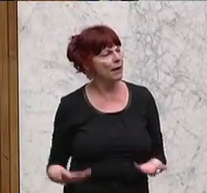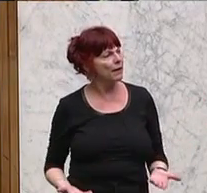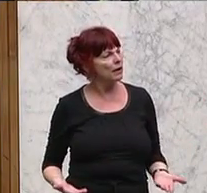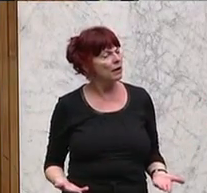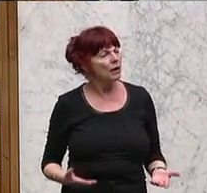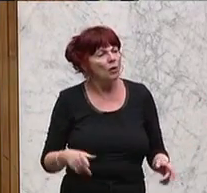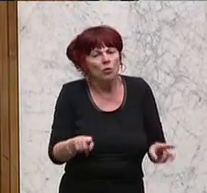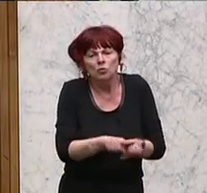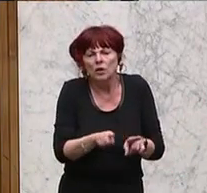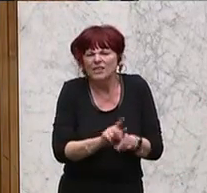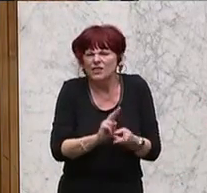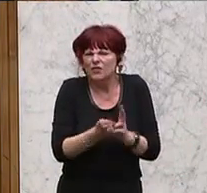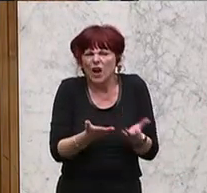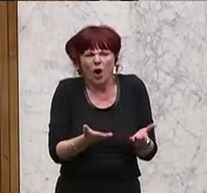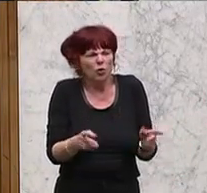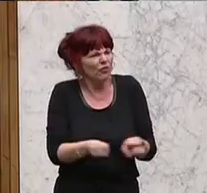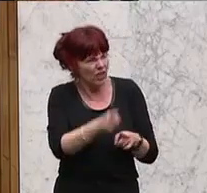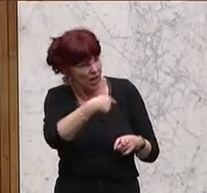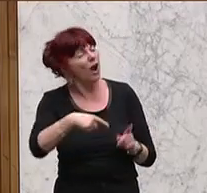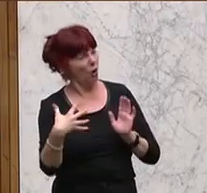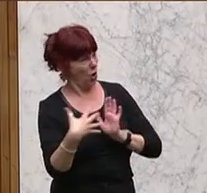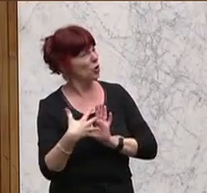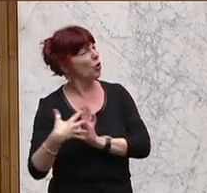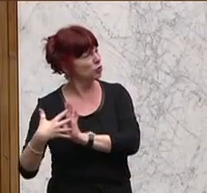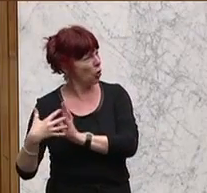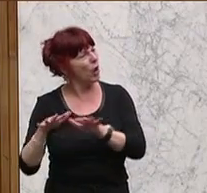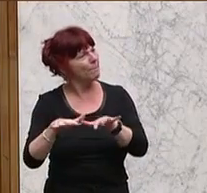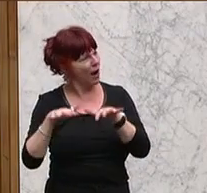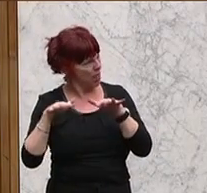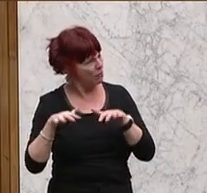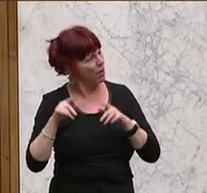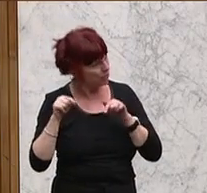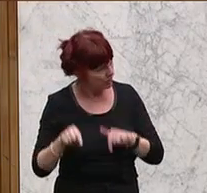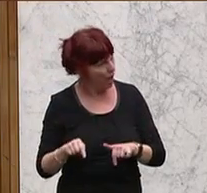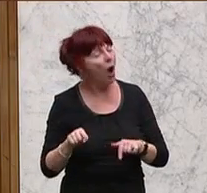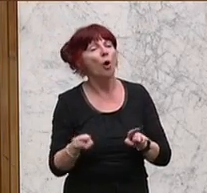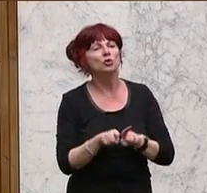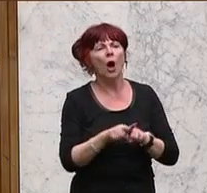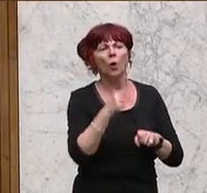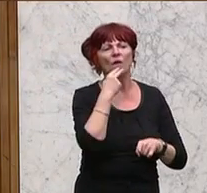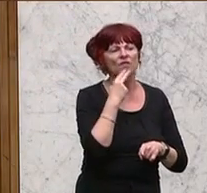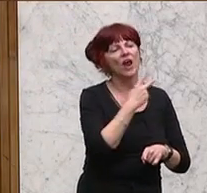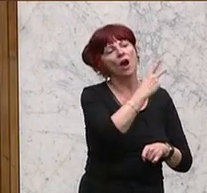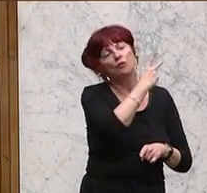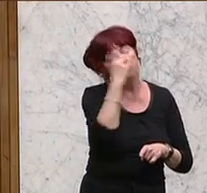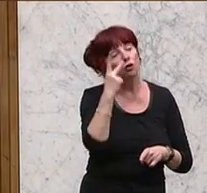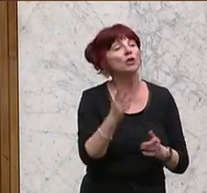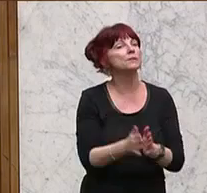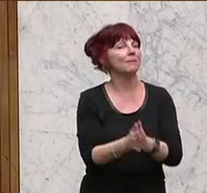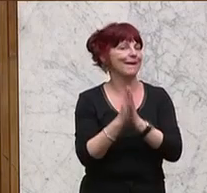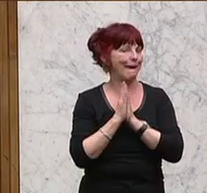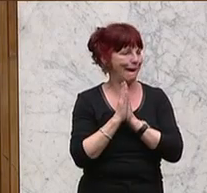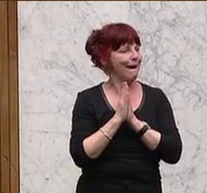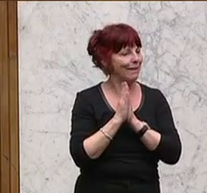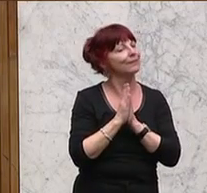auch die Arbeit derjenigen, die dieses Volksbegehren initiiert haben. Und ich glaube, 500.000 Wähler